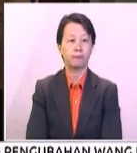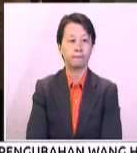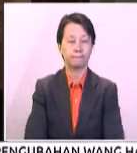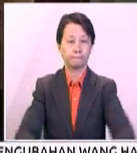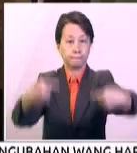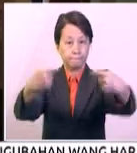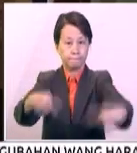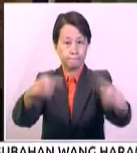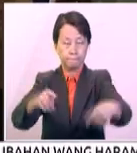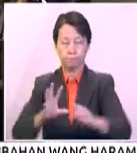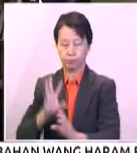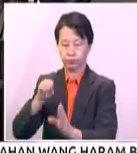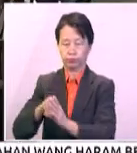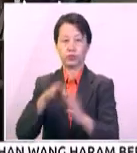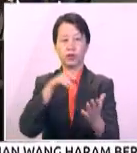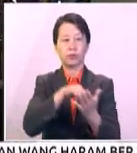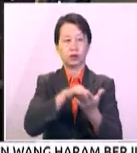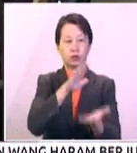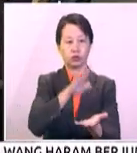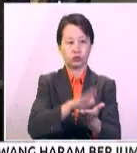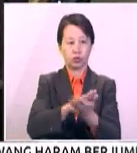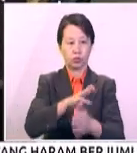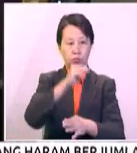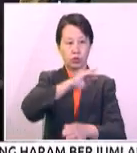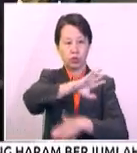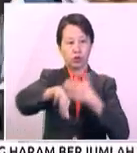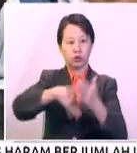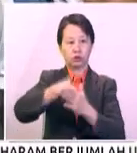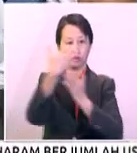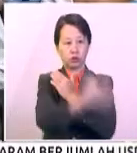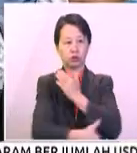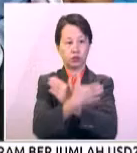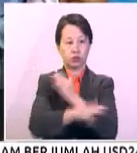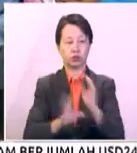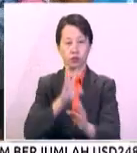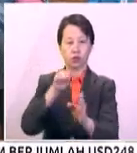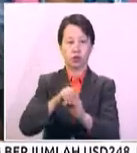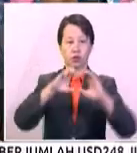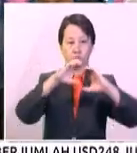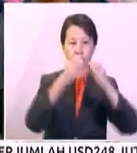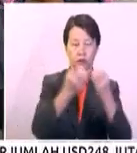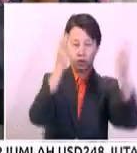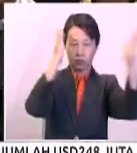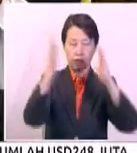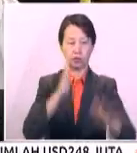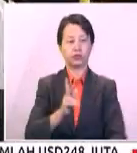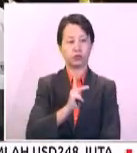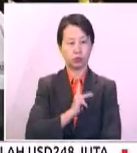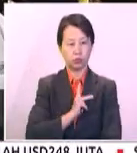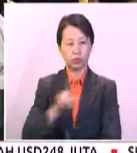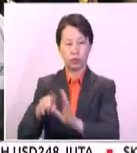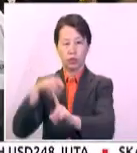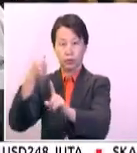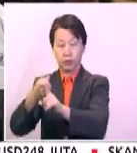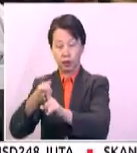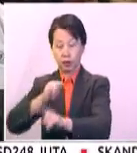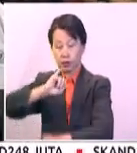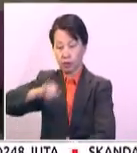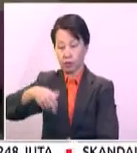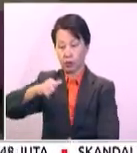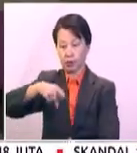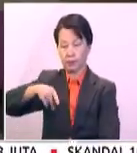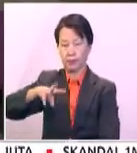pertandingan ini disertai pelajar sekolah menengah dari seluruh negara yang menganggotai kelab malaysiaku pengarah Japan milayah